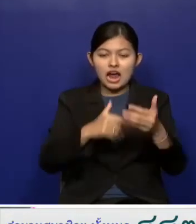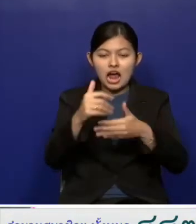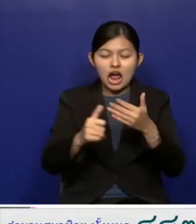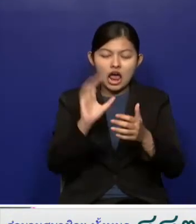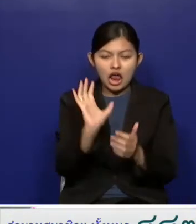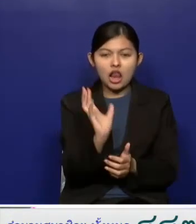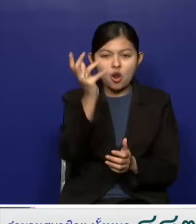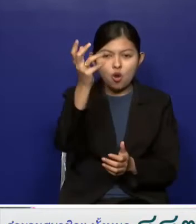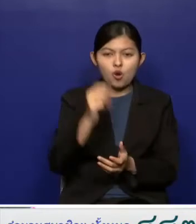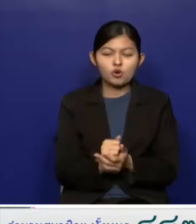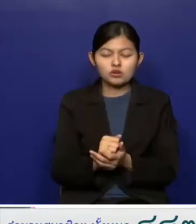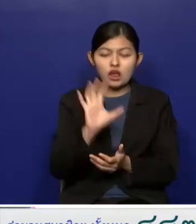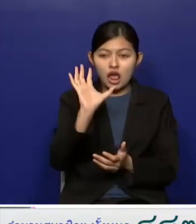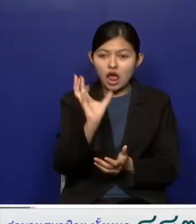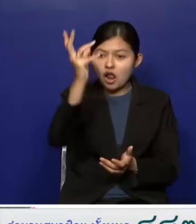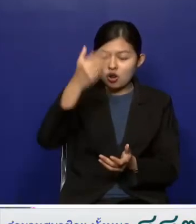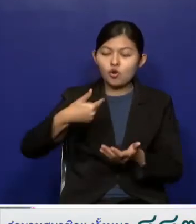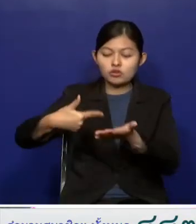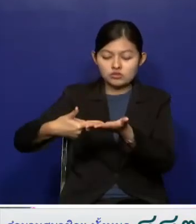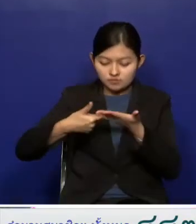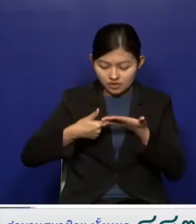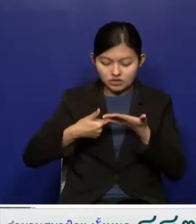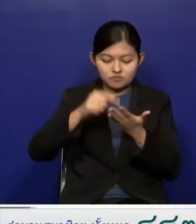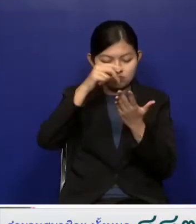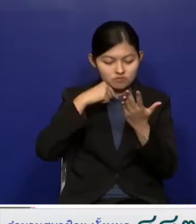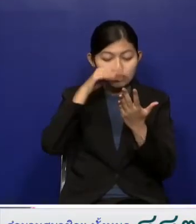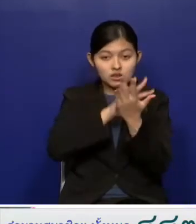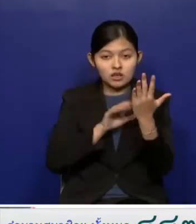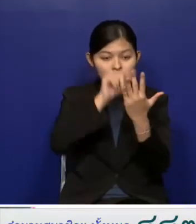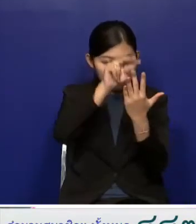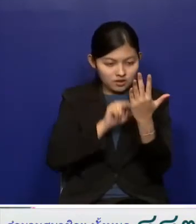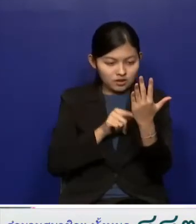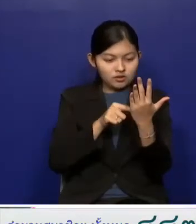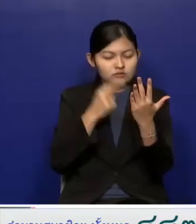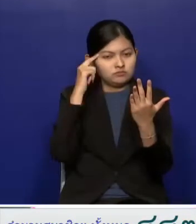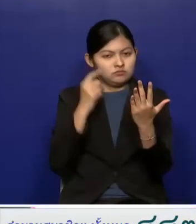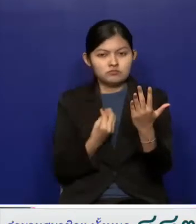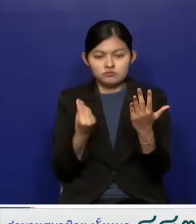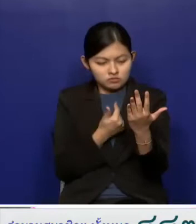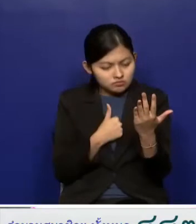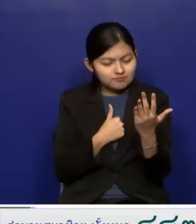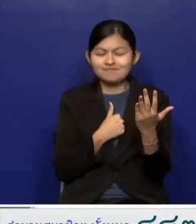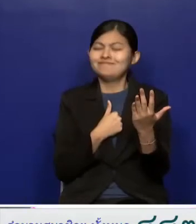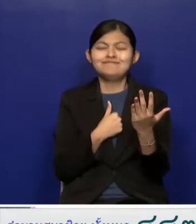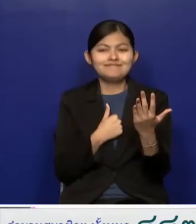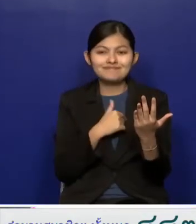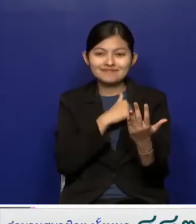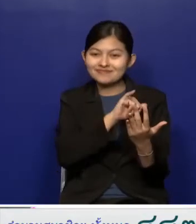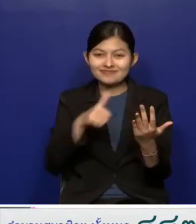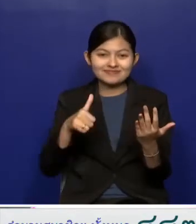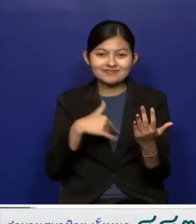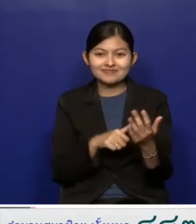ค้าโลกก็ยื่นเรื่องมาที่ประเทศไทยประเทศไทยก็อาจจะเร็วไปหรือเปล่าก็ไม่ทราบในตอนนั้นนะครับก็